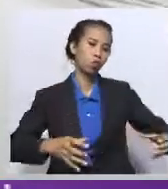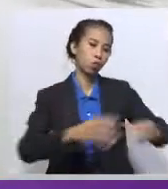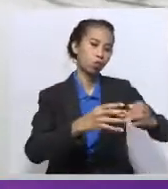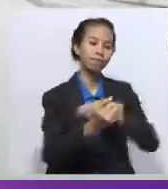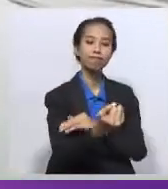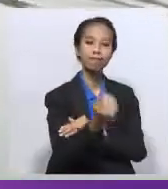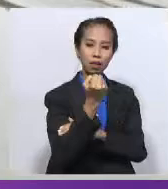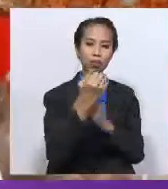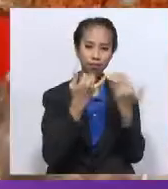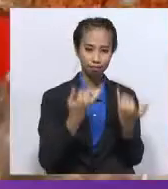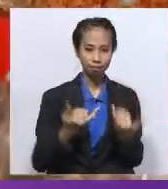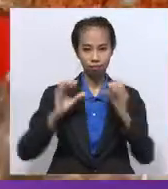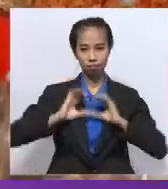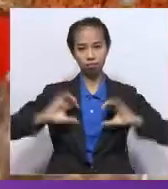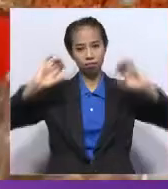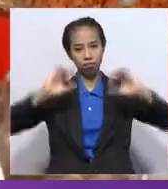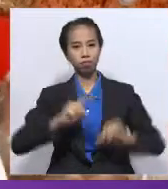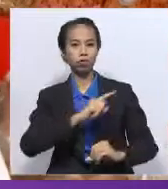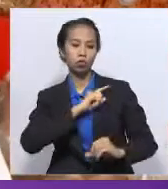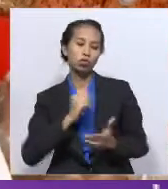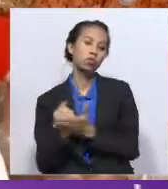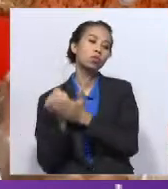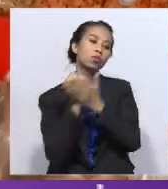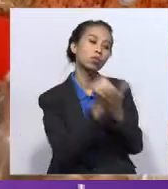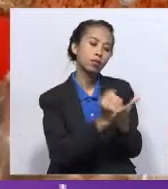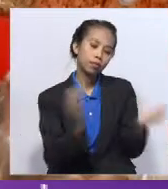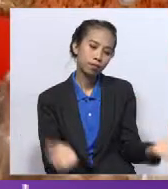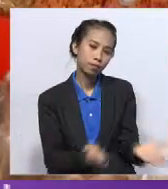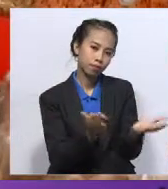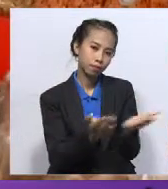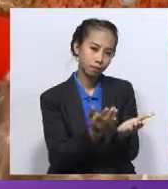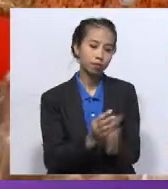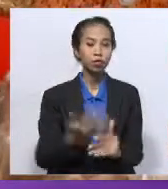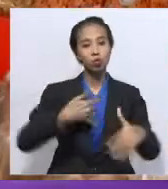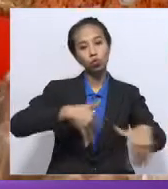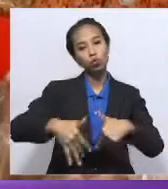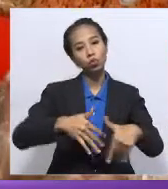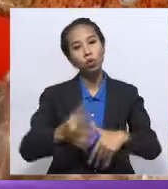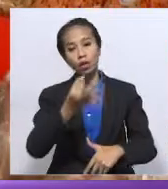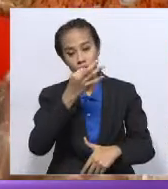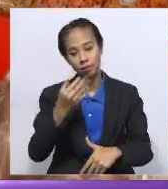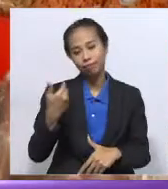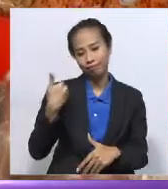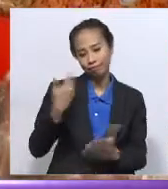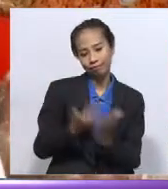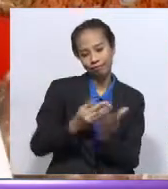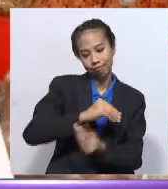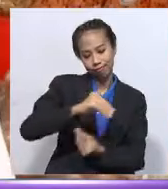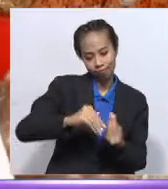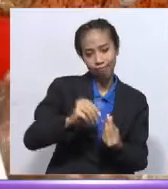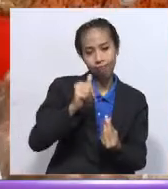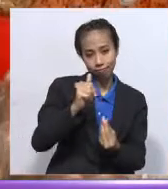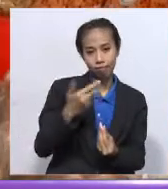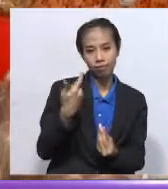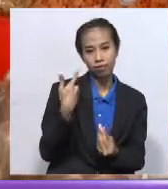นเข้มแข็งแล้วก็ให้หน่วยงานภาครัฐภาคเอกชนมาช่วยส่งเสริมชาวบ้านมีงานมีอาชีพมีรายได้ที่ดีที่สำคัญก็มีอำนาจในการ